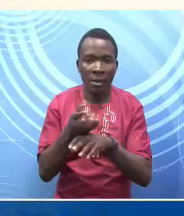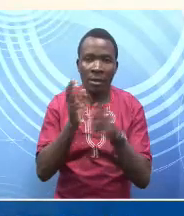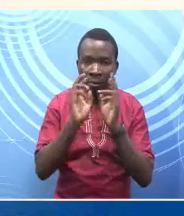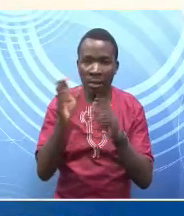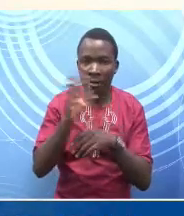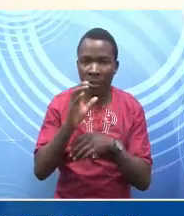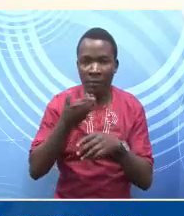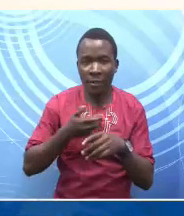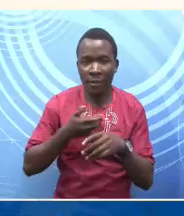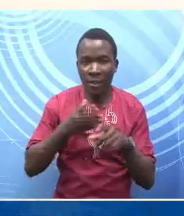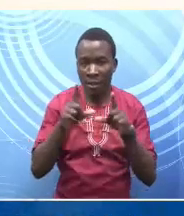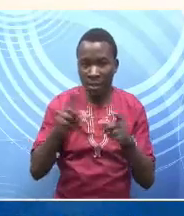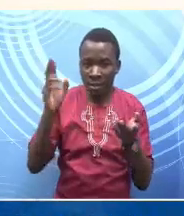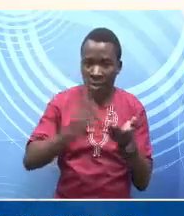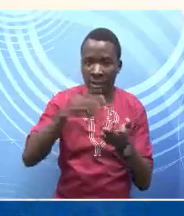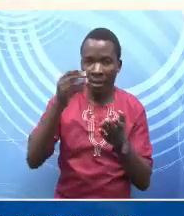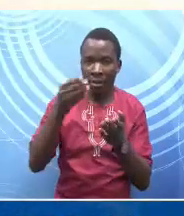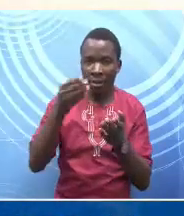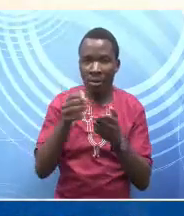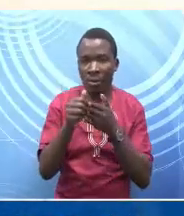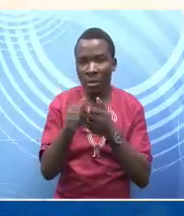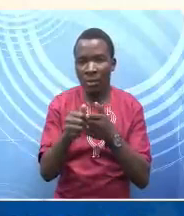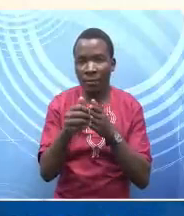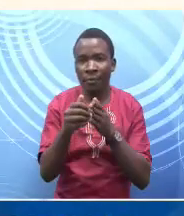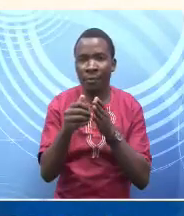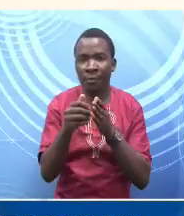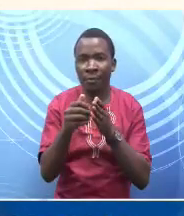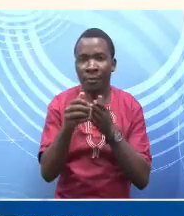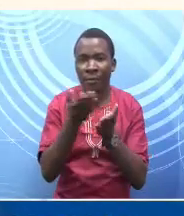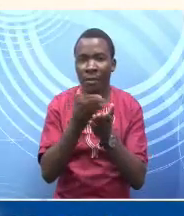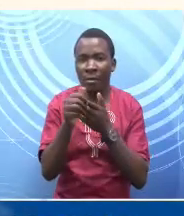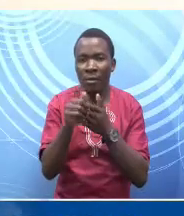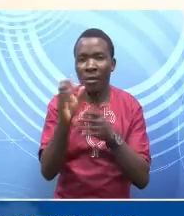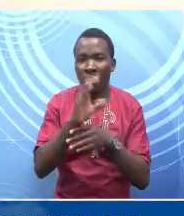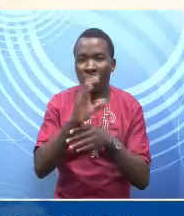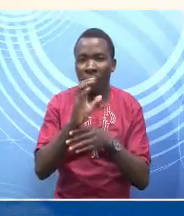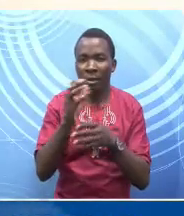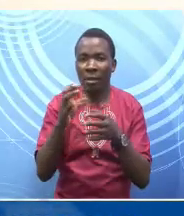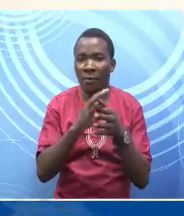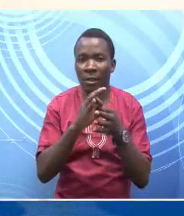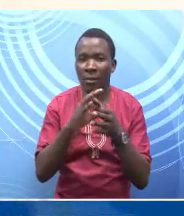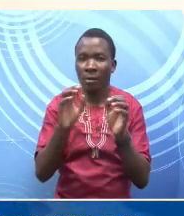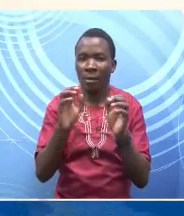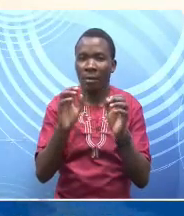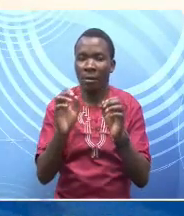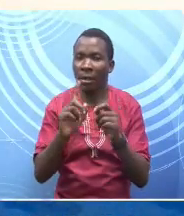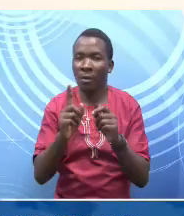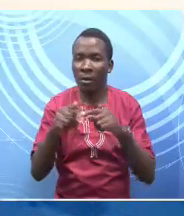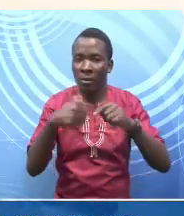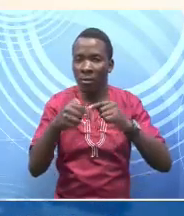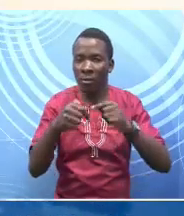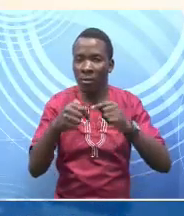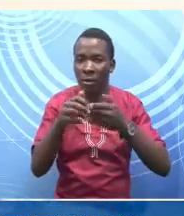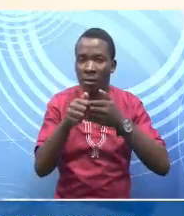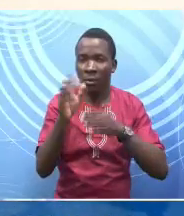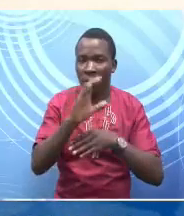gatozi dusaba ubuyobozi bwa koperative nabo bafatanyije ko atakomeza kuyobora iyo koperative kuko byagaragaraga yuko